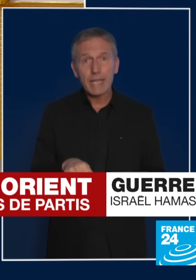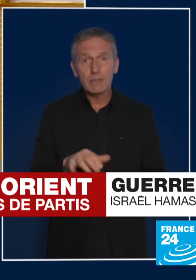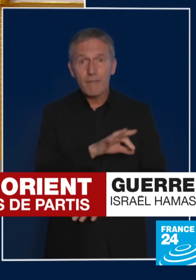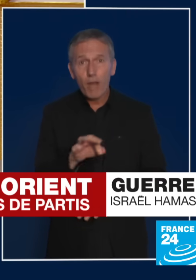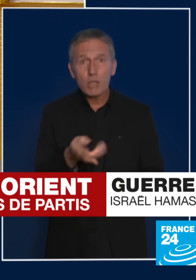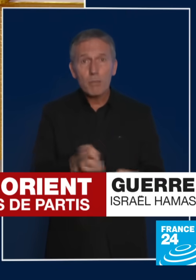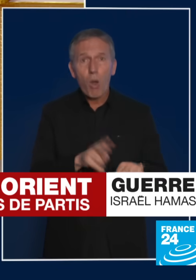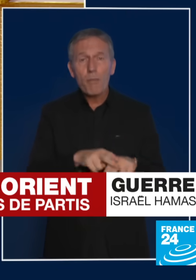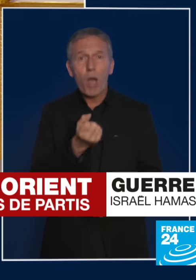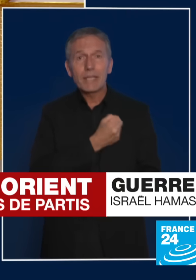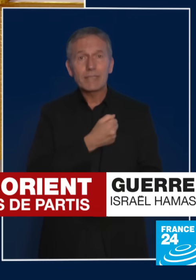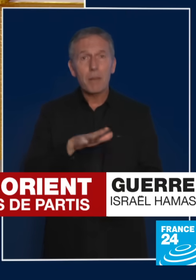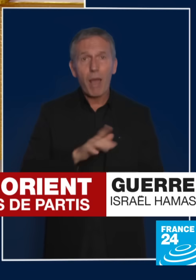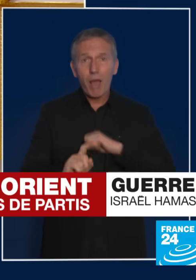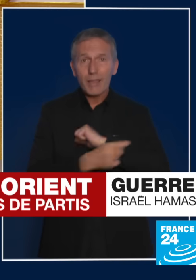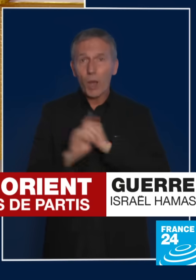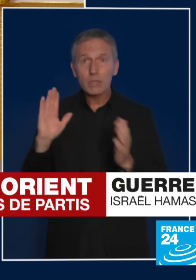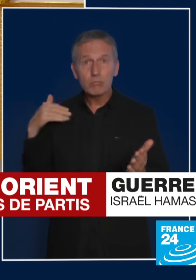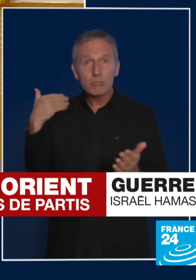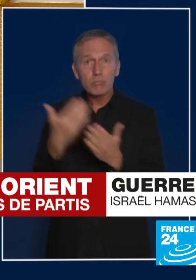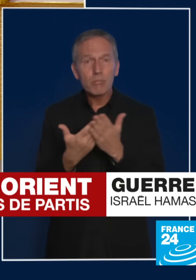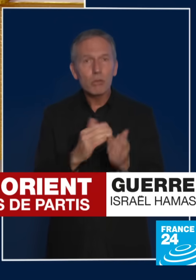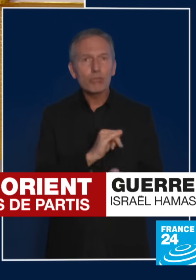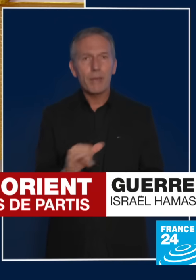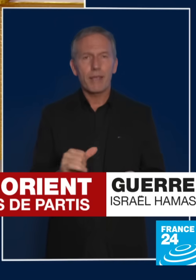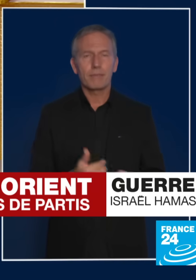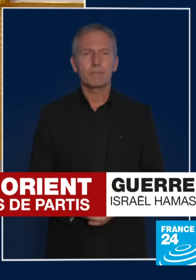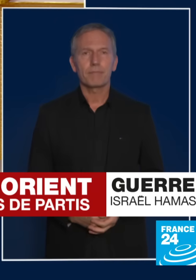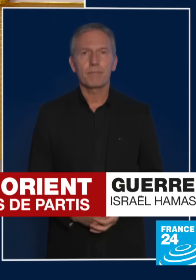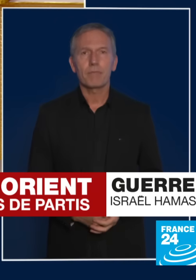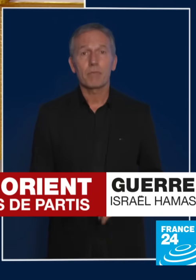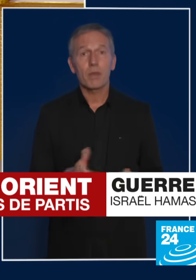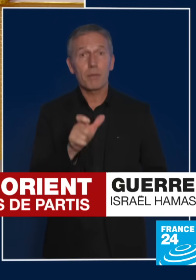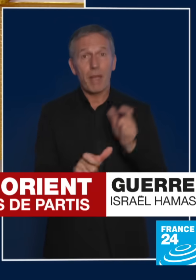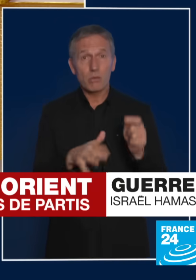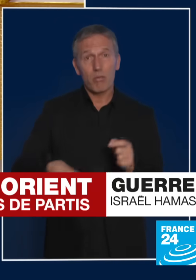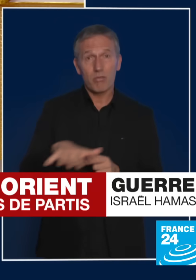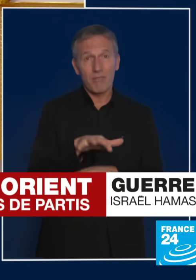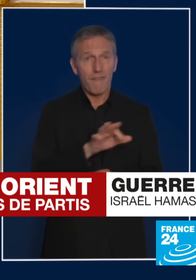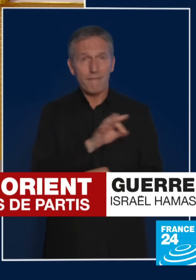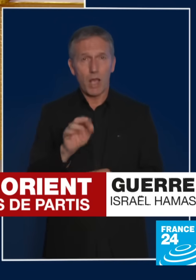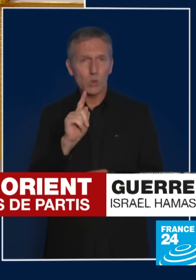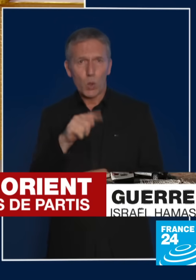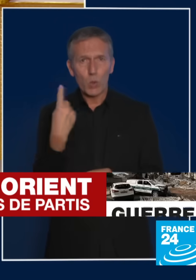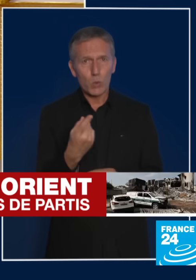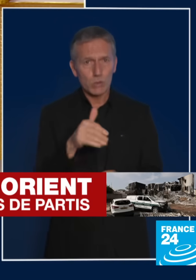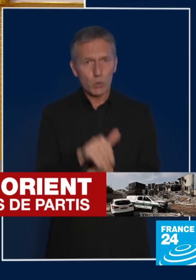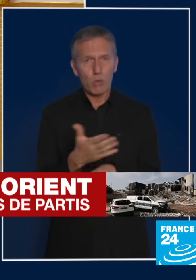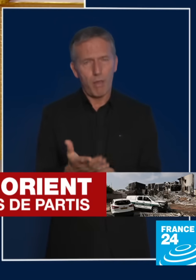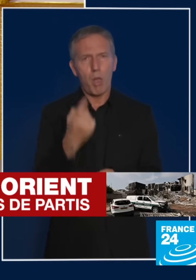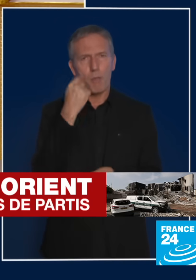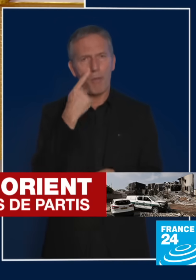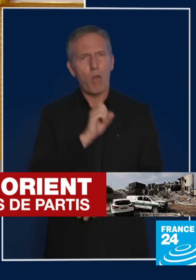assassinés par des terroristes et ce sont tous les Français qui ce soir les